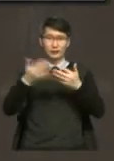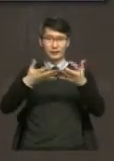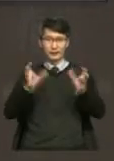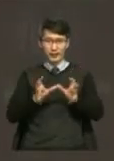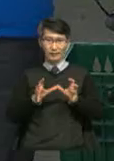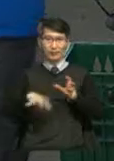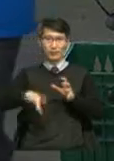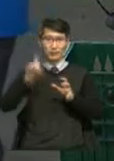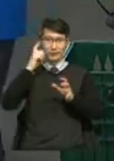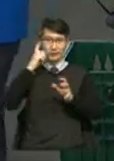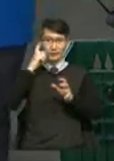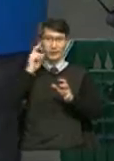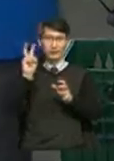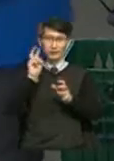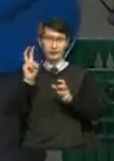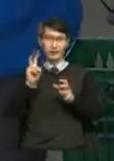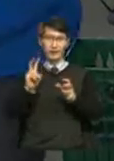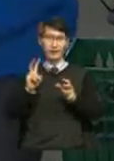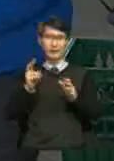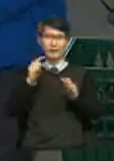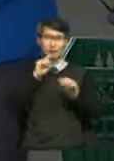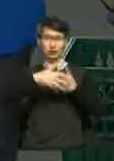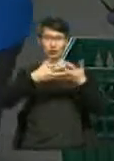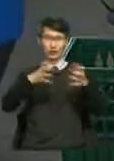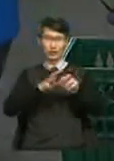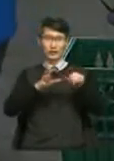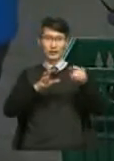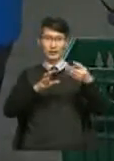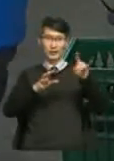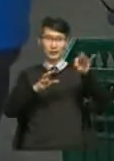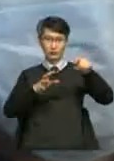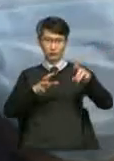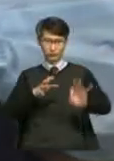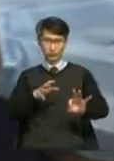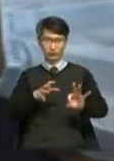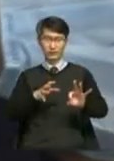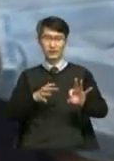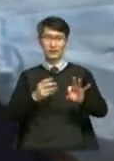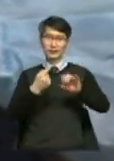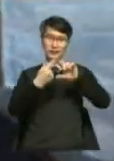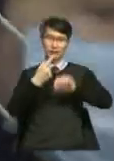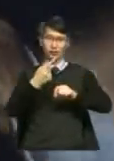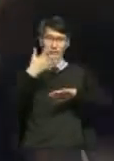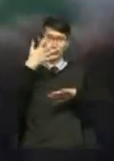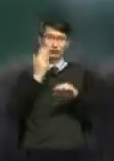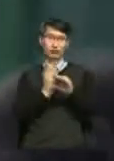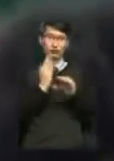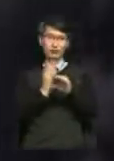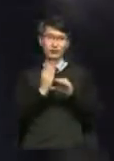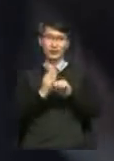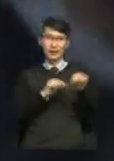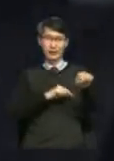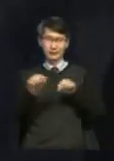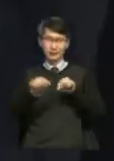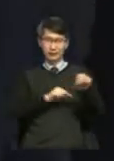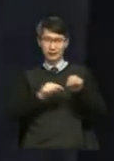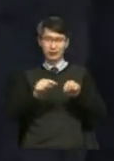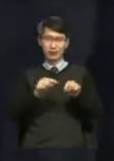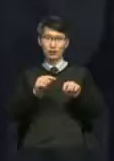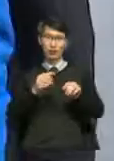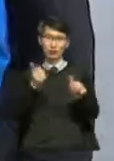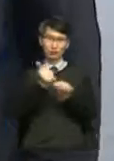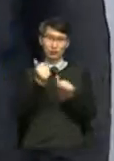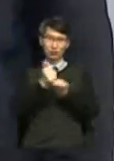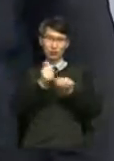됩니다. 민주당에서 전략공천을 받은 강태웅 예비후보는 지난 1월 중순에 서울시 행정일 부시장직을